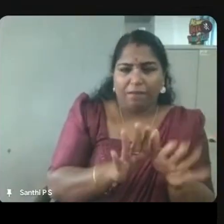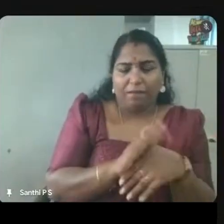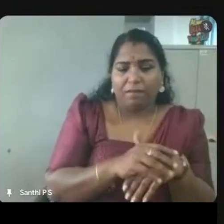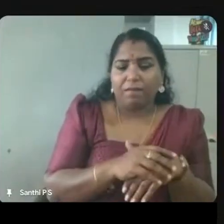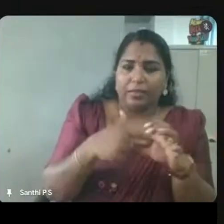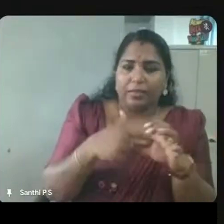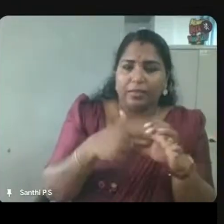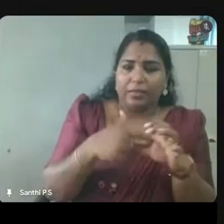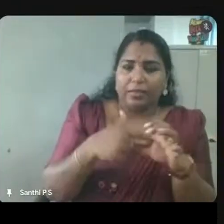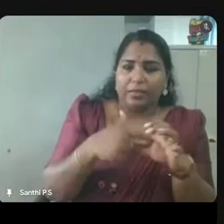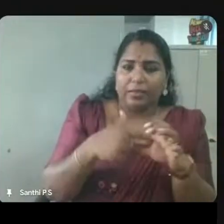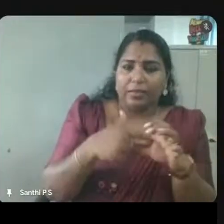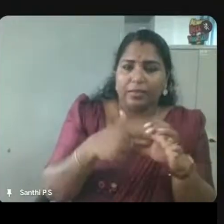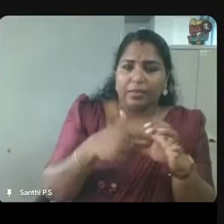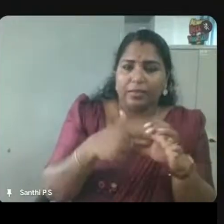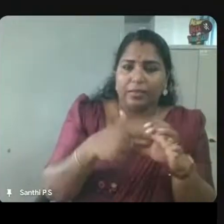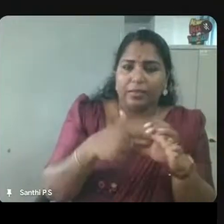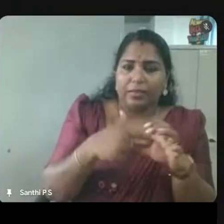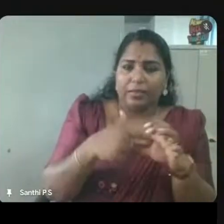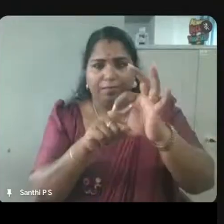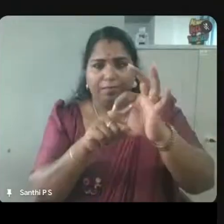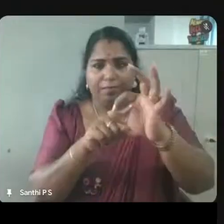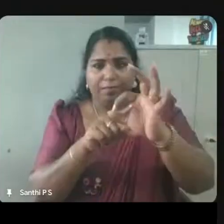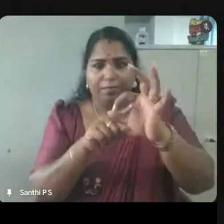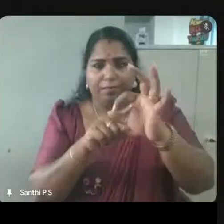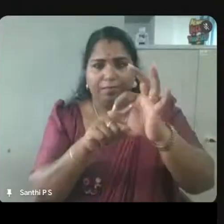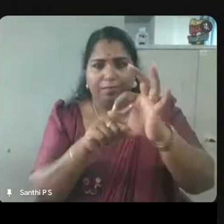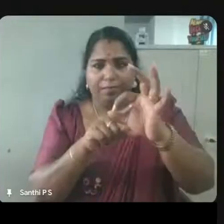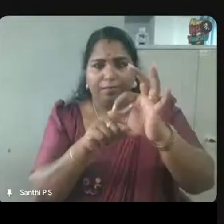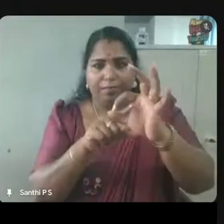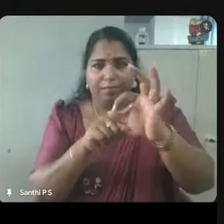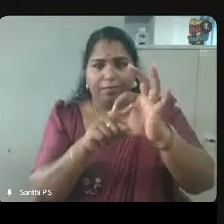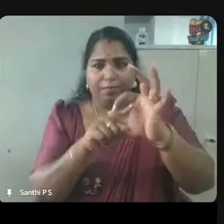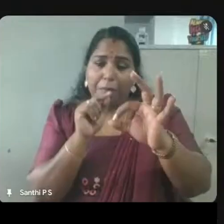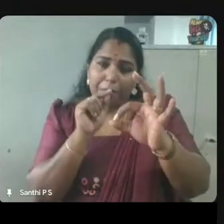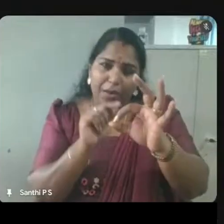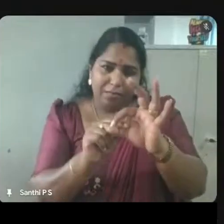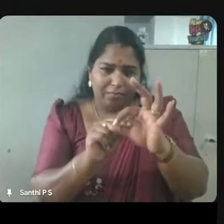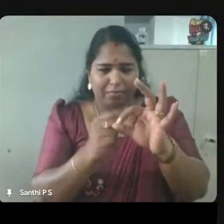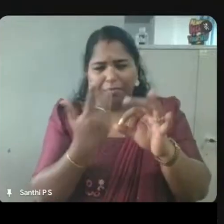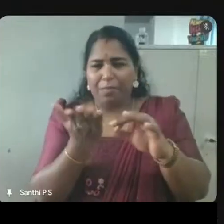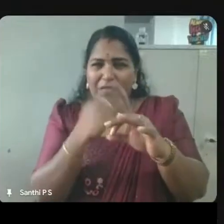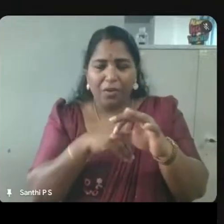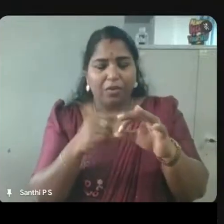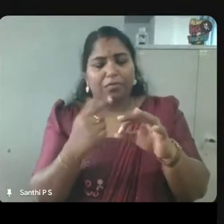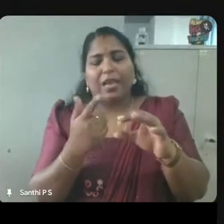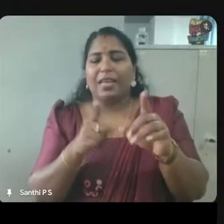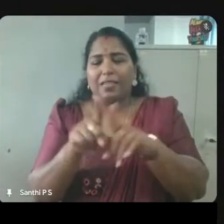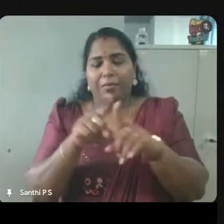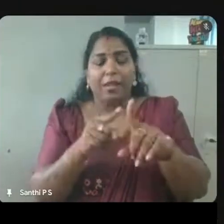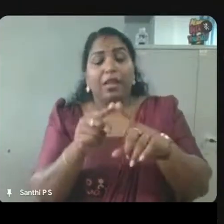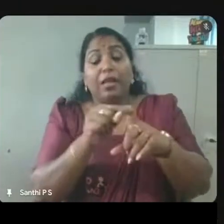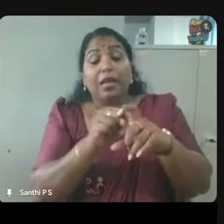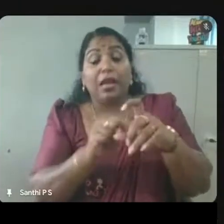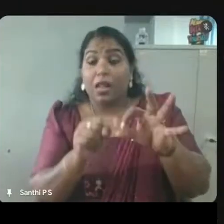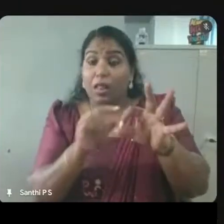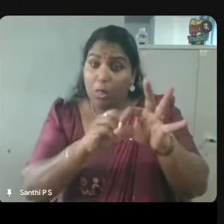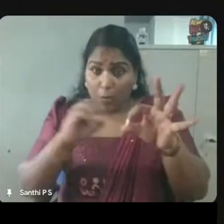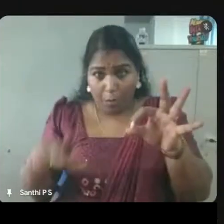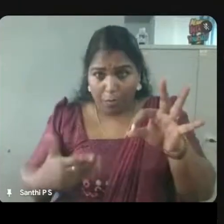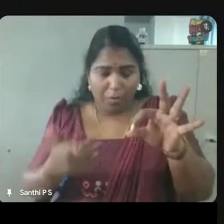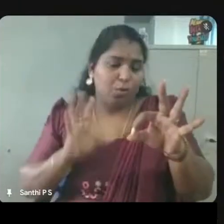നമ്മളൊരു കുറച്ചൊരു ചെറിയ ദ്വാരം പോലെ, എനിവേ നമുക്ക് ആ ക്യാപ്സ്യൂൾ എടുത്ത് കളയാൻ പറ്റില്ല ബിക്കോസ് നമ്മുടെ ലെൻസ് അവിടെ ഇരിക്കണമല്ലോ. അപ്പൊ അതിന്റെ പുറകിൽ ഒരു ചെറിയ ഹോള്